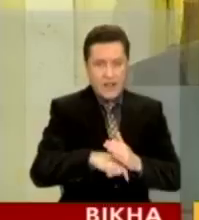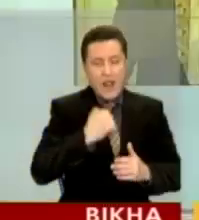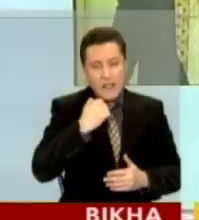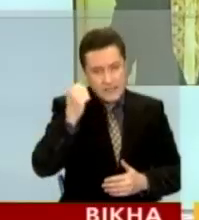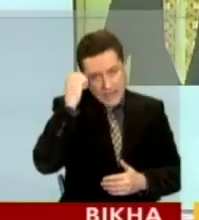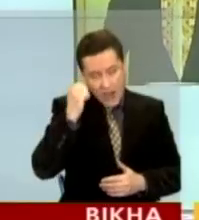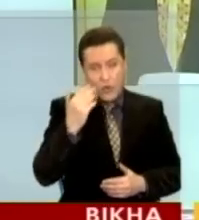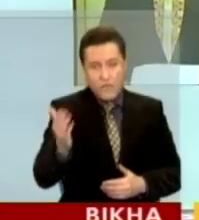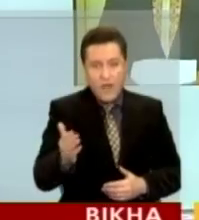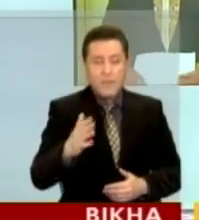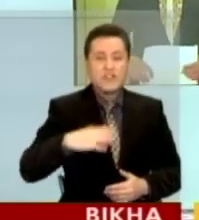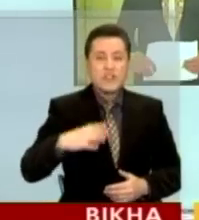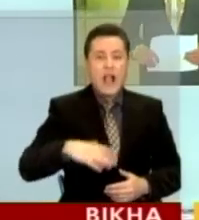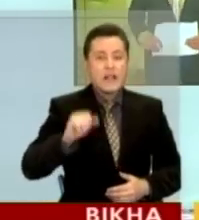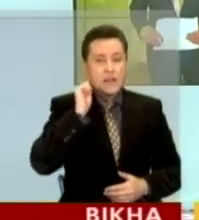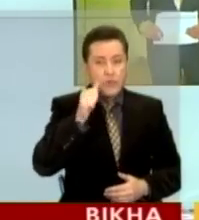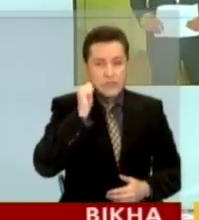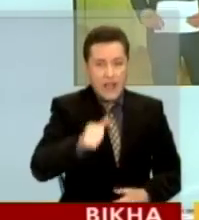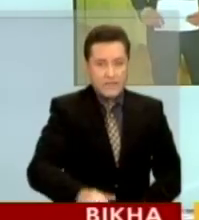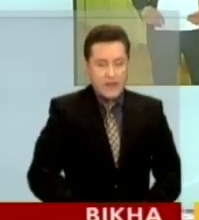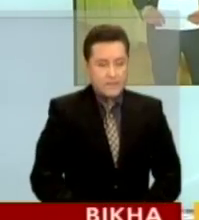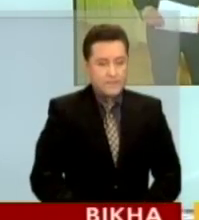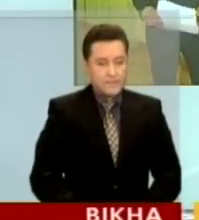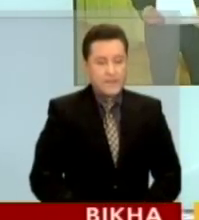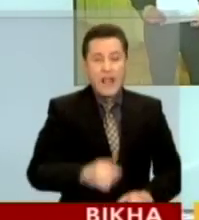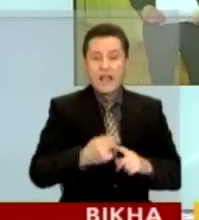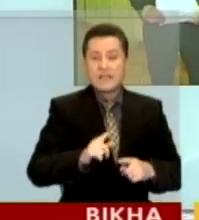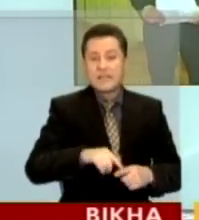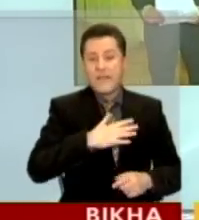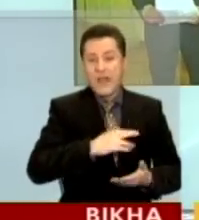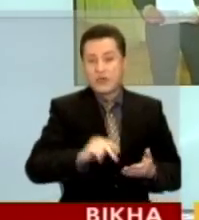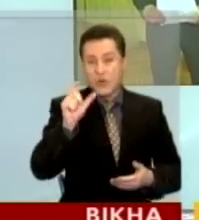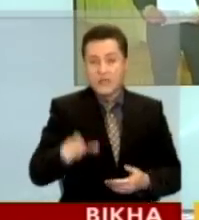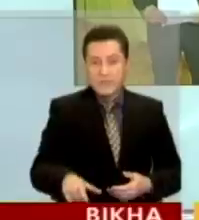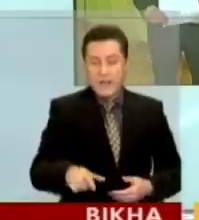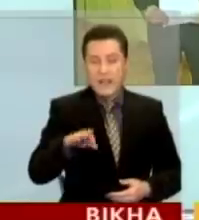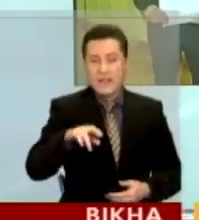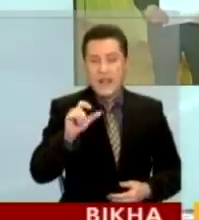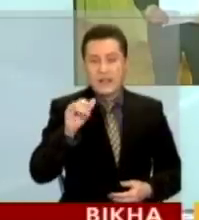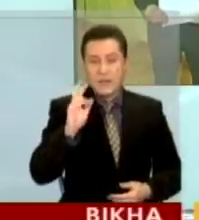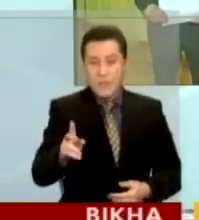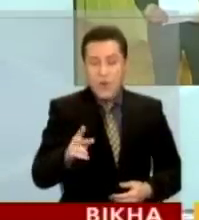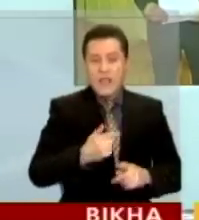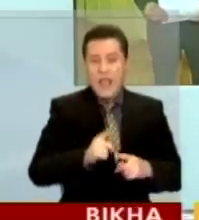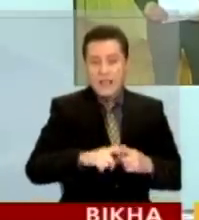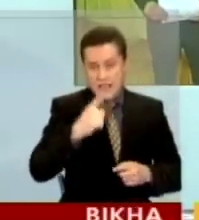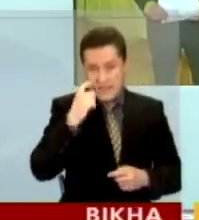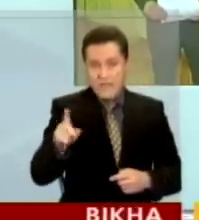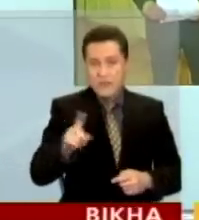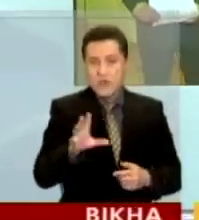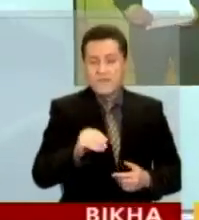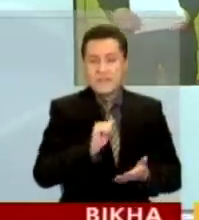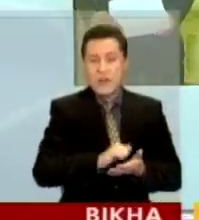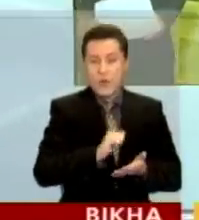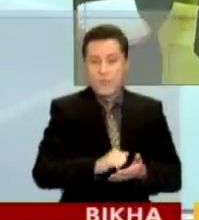пане Олеже Отже чекатимемо завтра Володю дякую Це була Ірина заєць і Олег тягнебк який заявив що всі документи ухвалені Верховною Радою